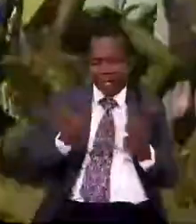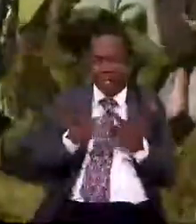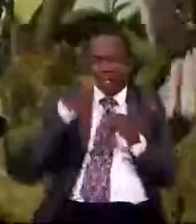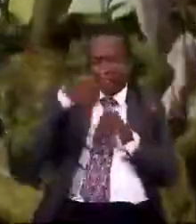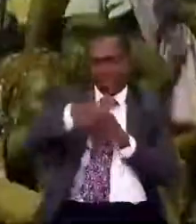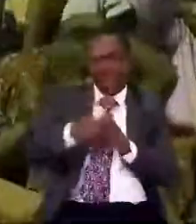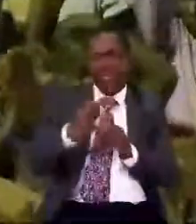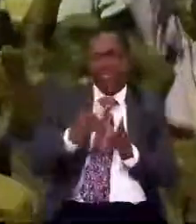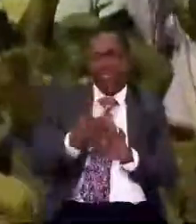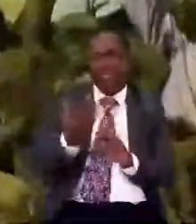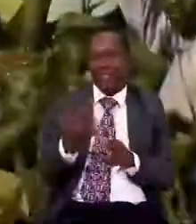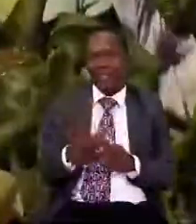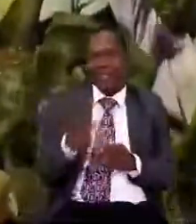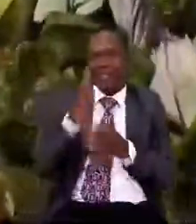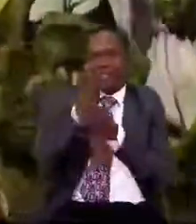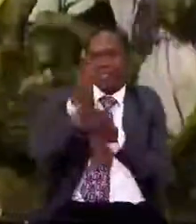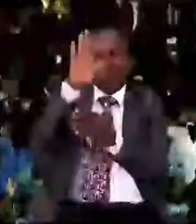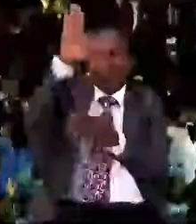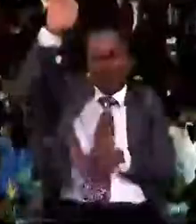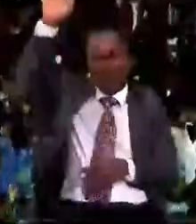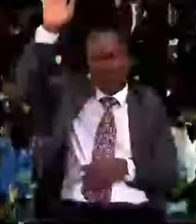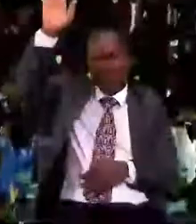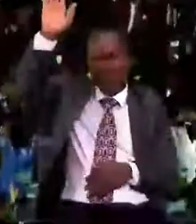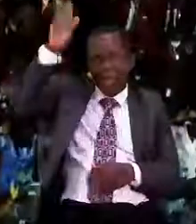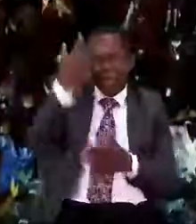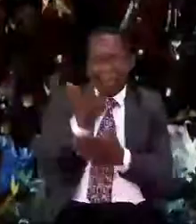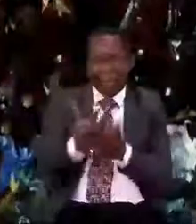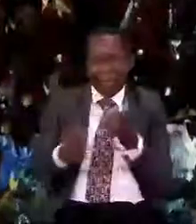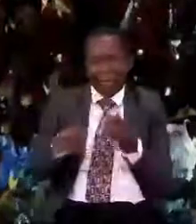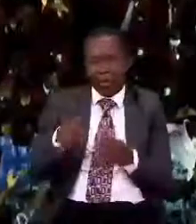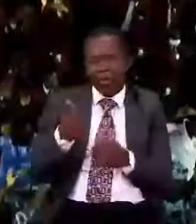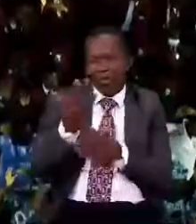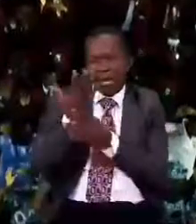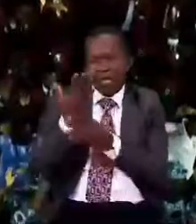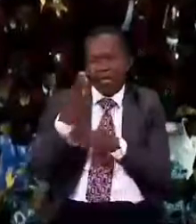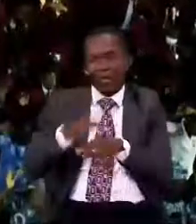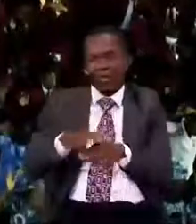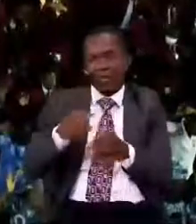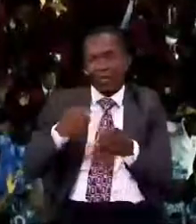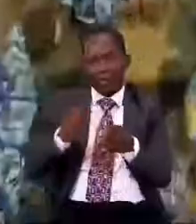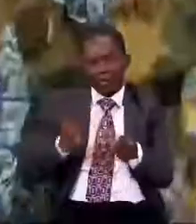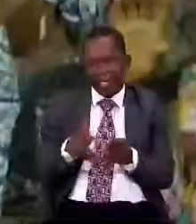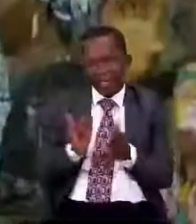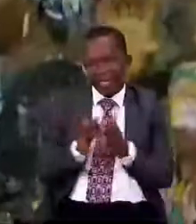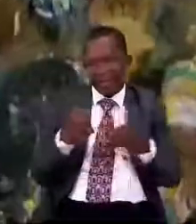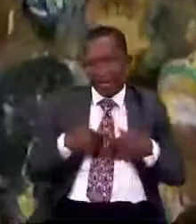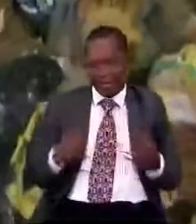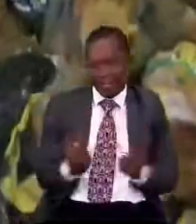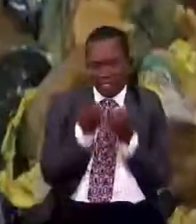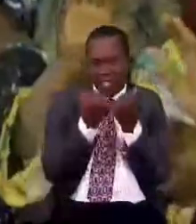et imposez la main là où vous avez le défi. Vous mentionnez le problème. Mentionnez le problème